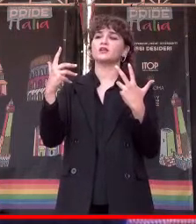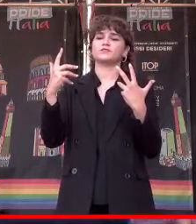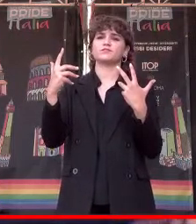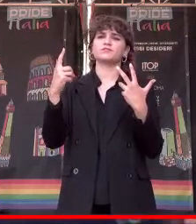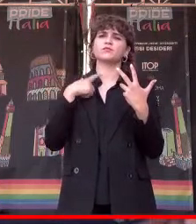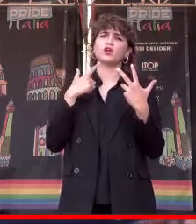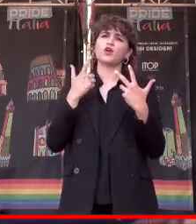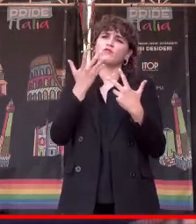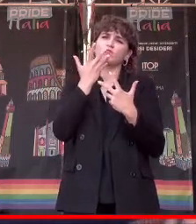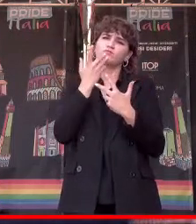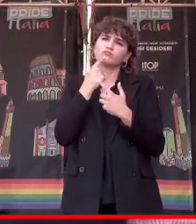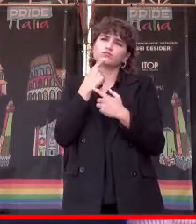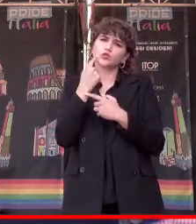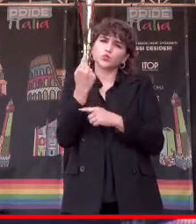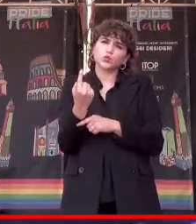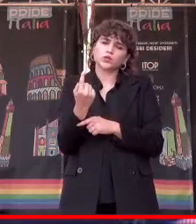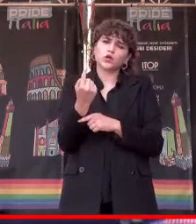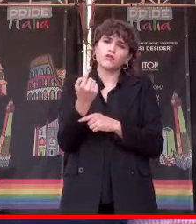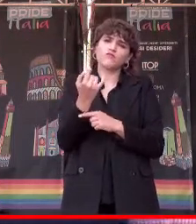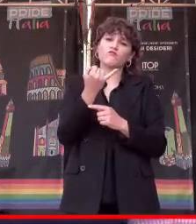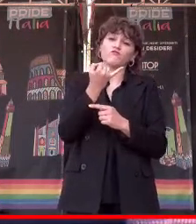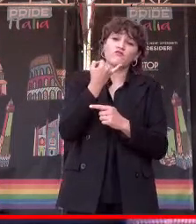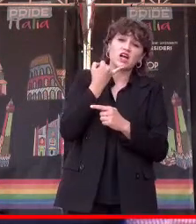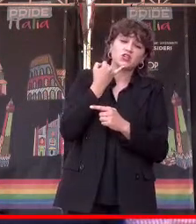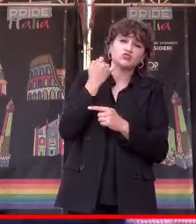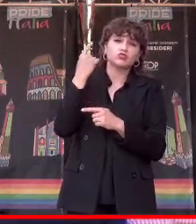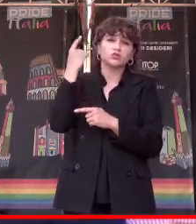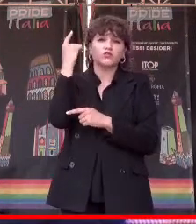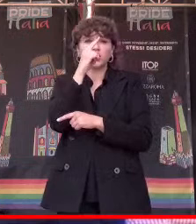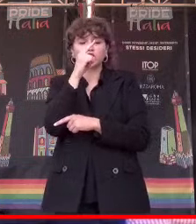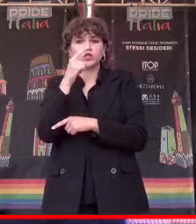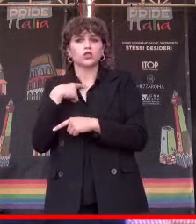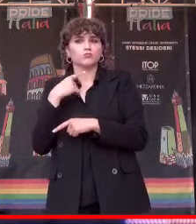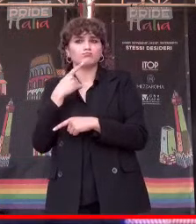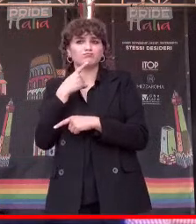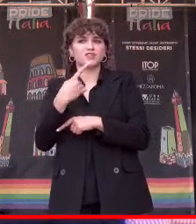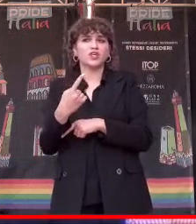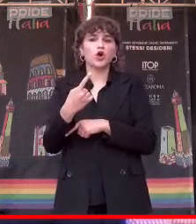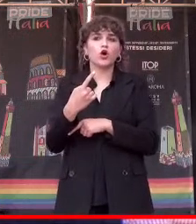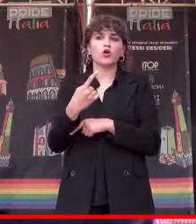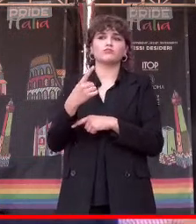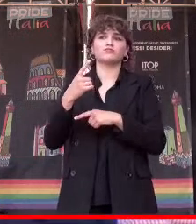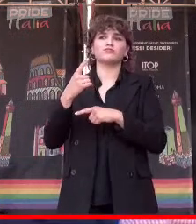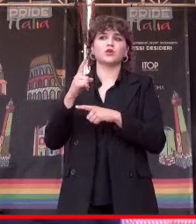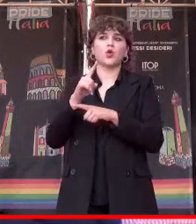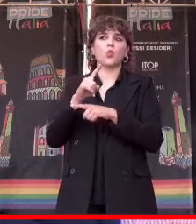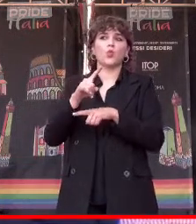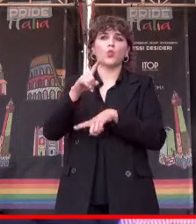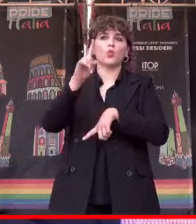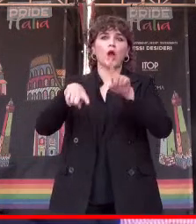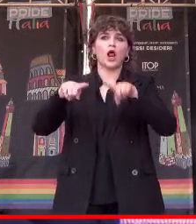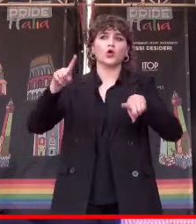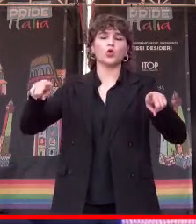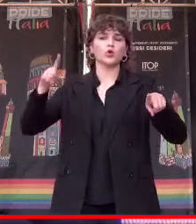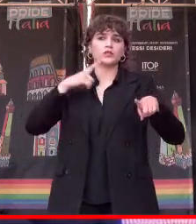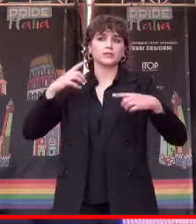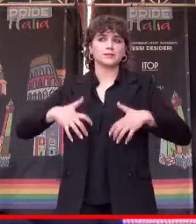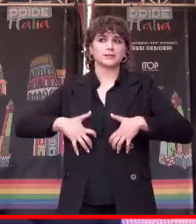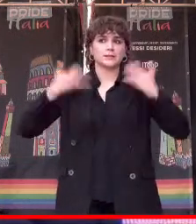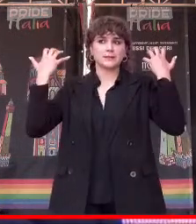Piccola premessa, facile e difficile. Potrei dire delle cose che fanno arrabbiare delle persone, ma noi li facciamo arrabbiare, ho visto che possiamo